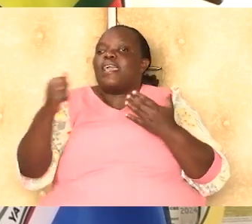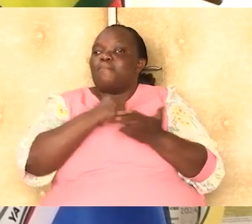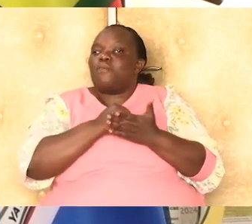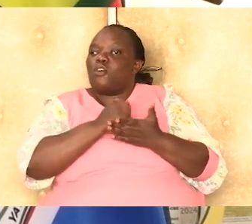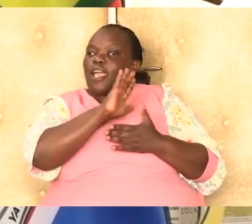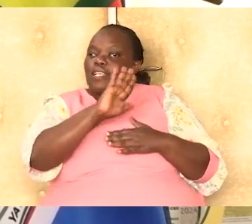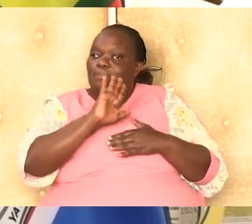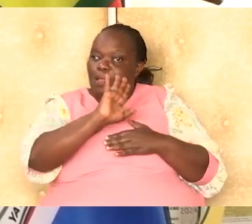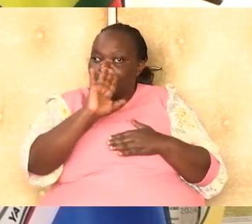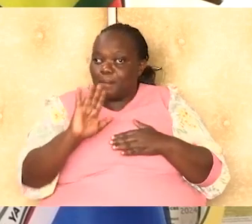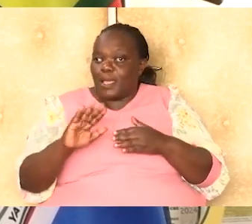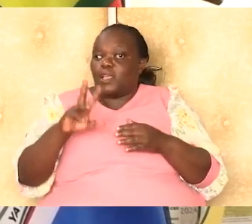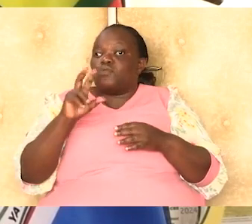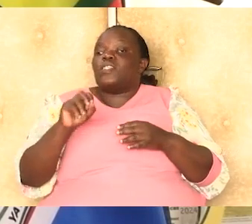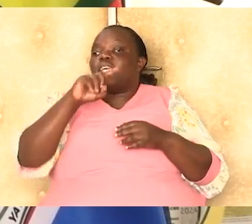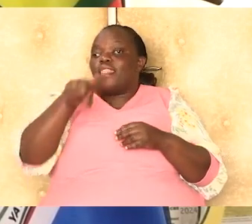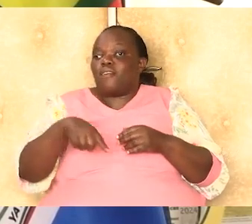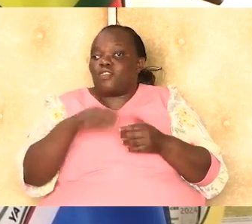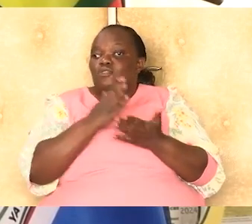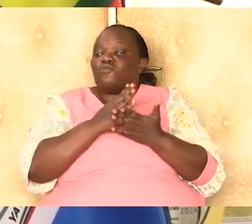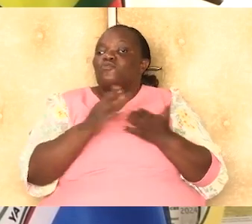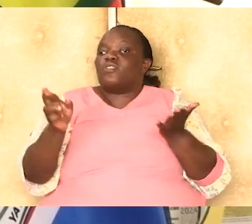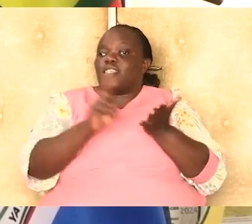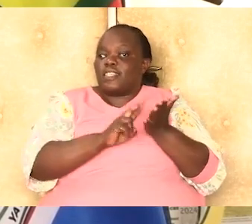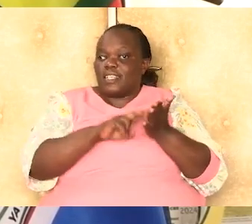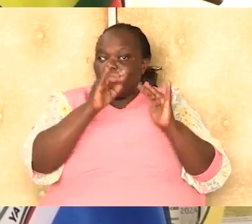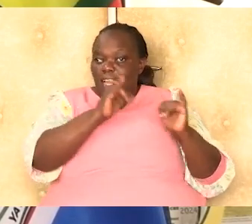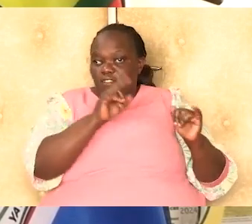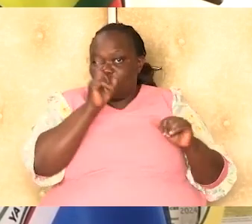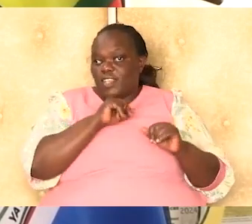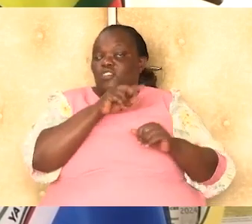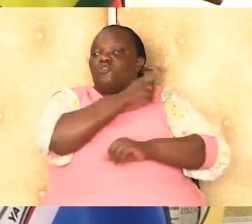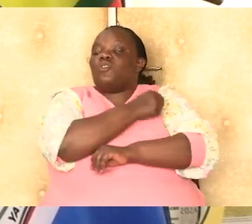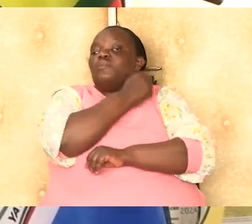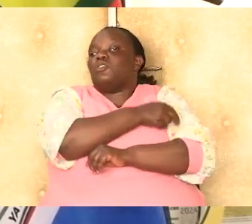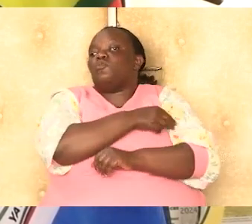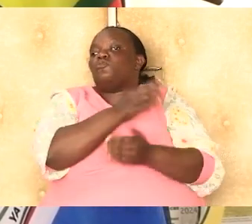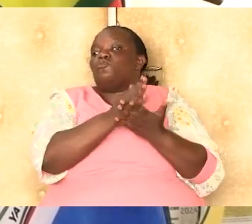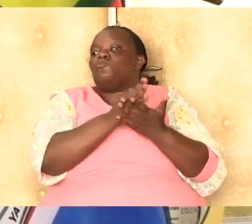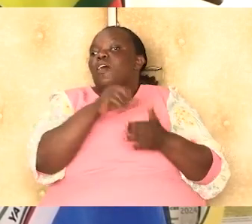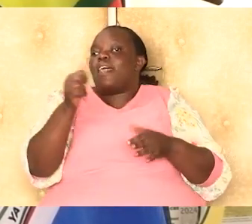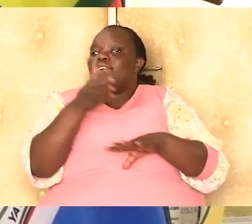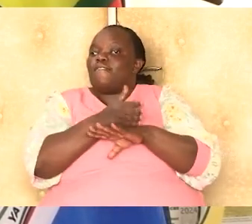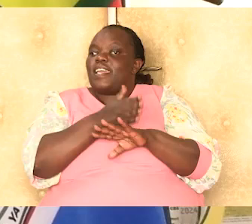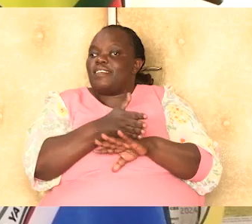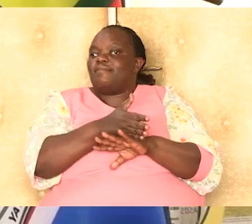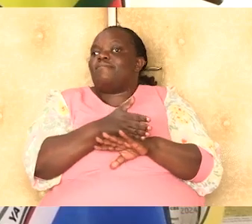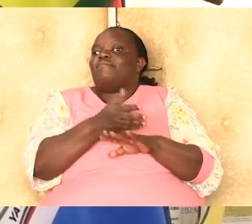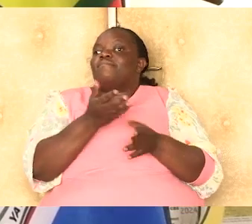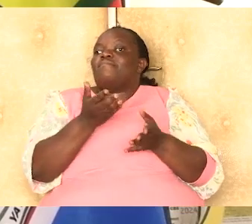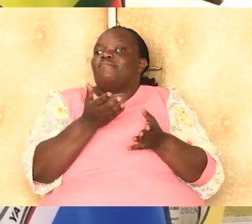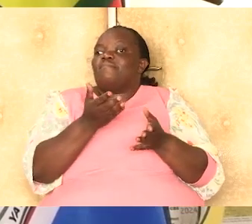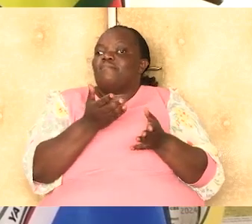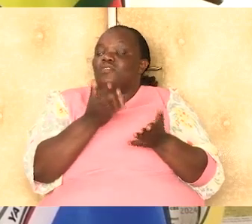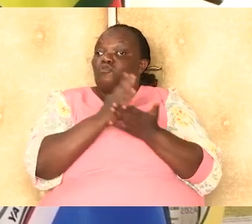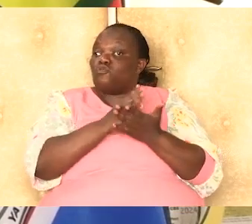zaidi ya elfu yishirini wameweza kujisajili upia lakini zile hospitali ambazo nigushi na zina ukora na zitupili ambali